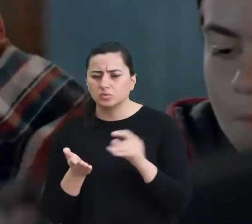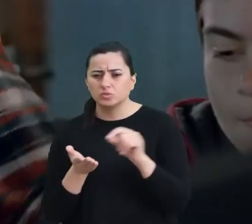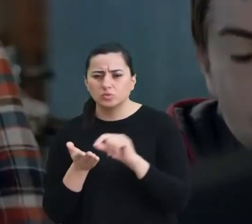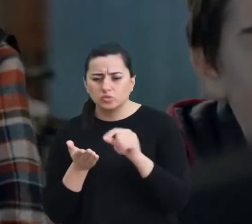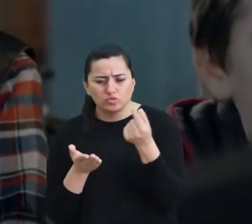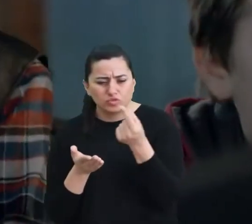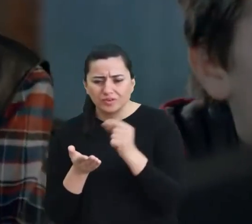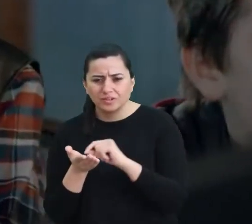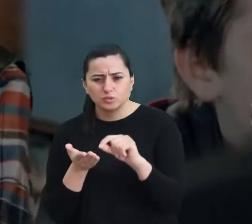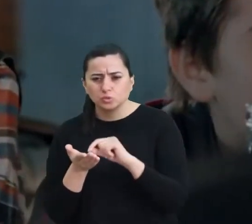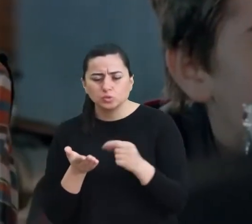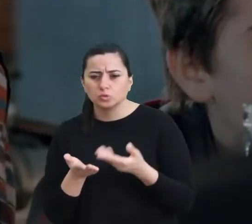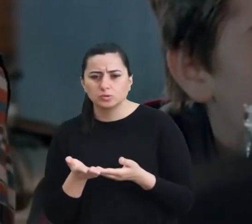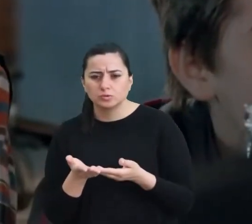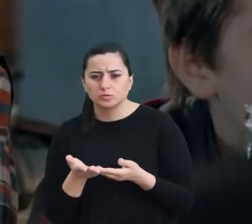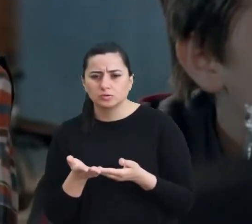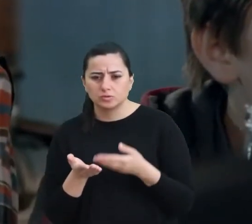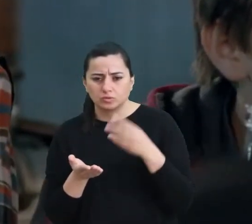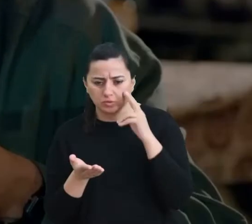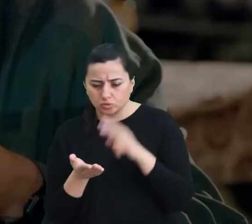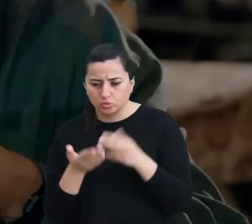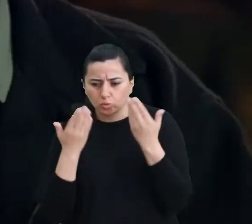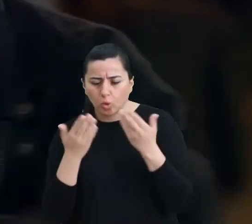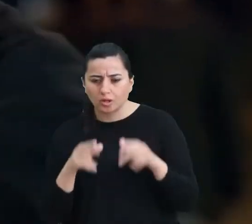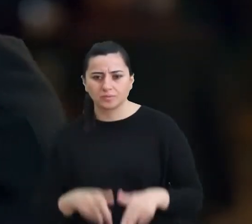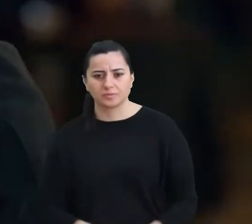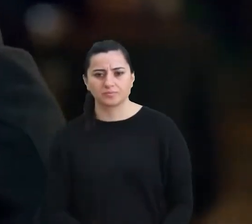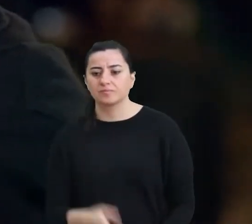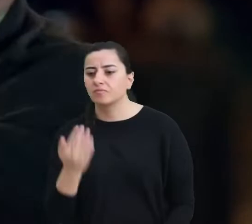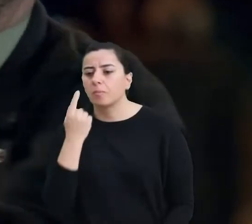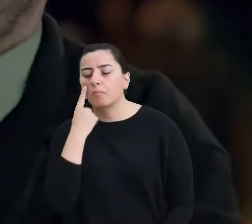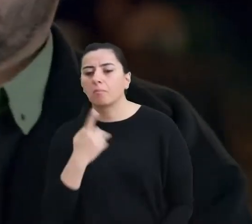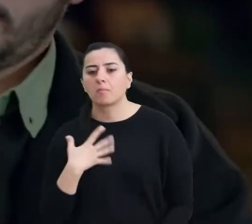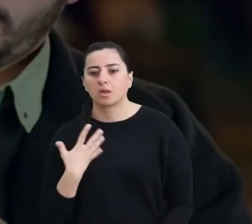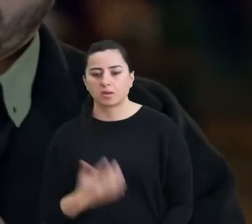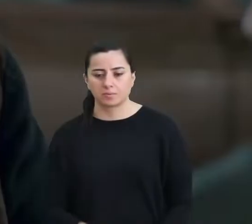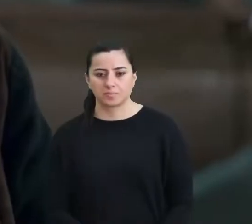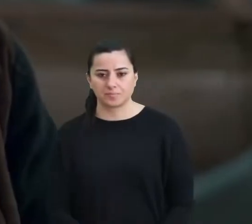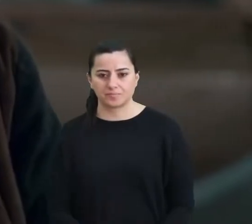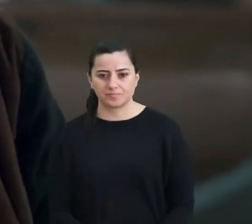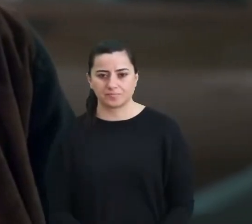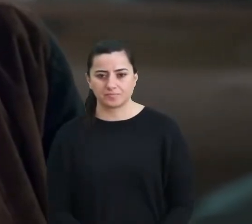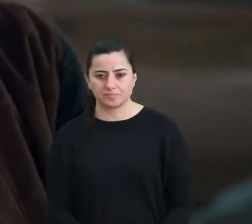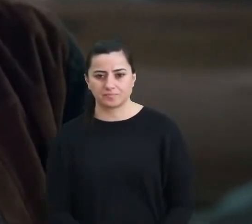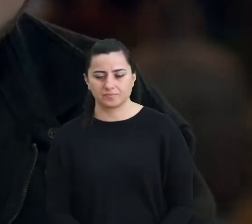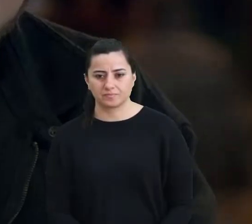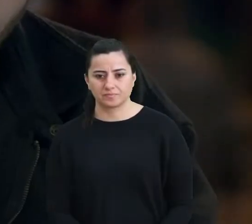da böyle ufak ufak şeyler yazıyor. Görünce duası gibi. Ne bakayım beni? Cemil'in elinden aldı.